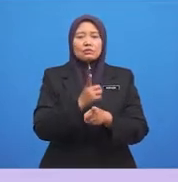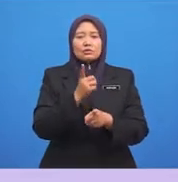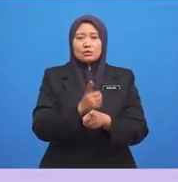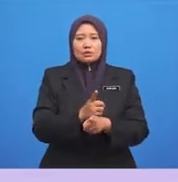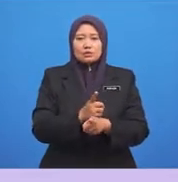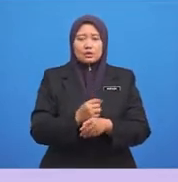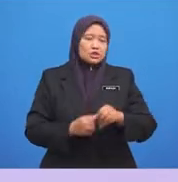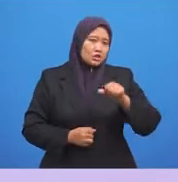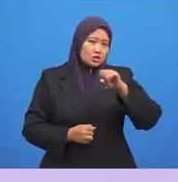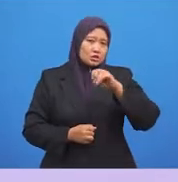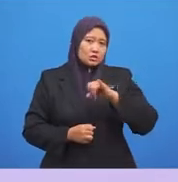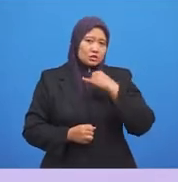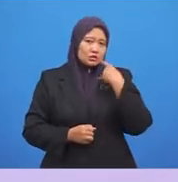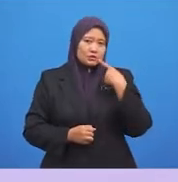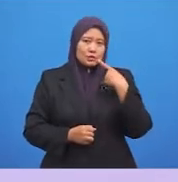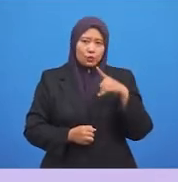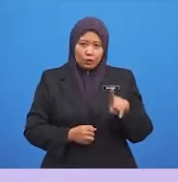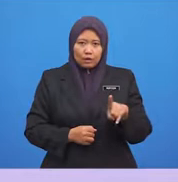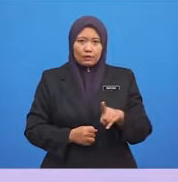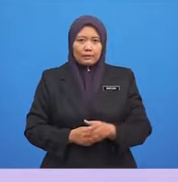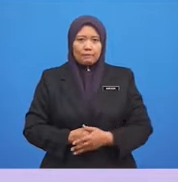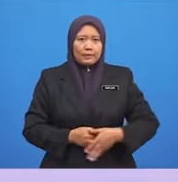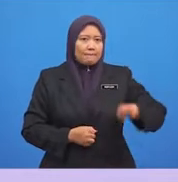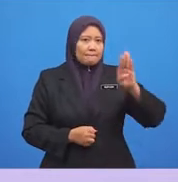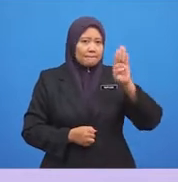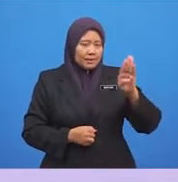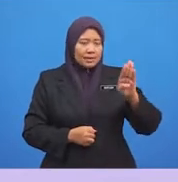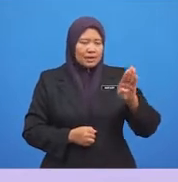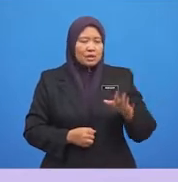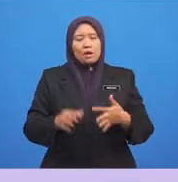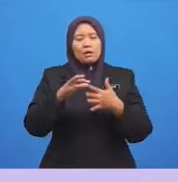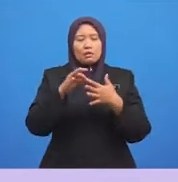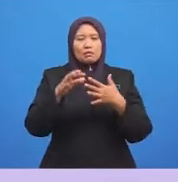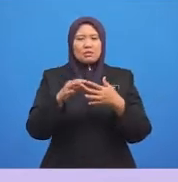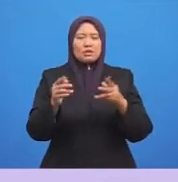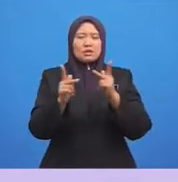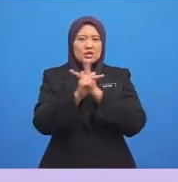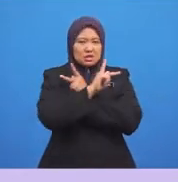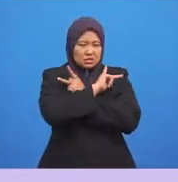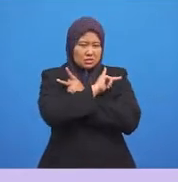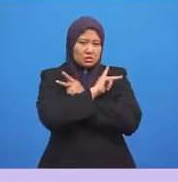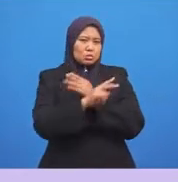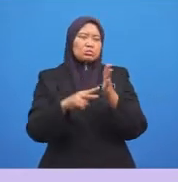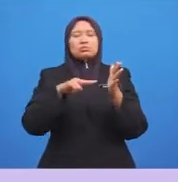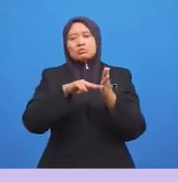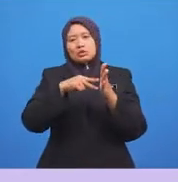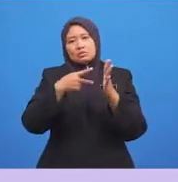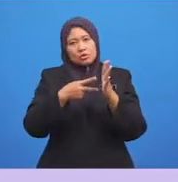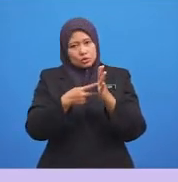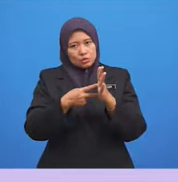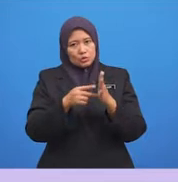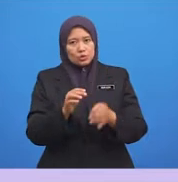betul. Jawapannya ialah B, pilih kasih. Pilih kasih